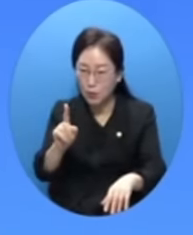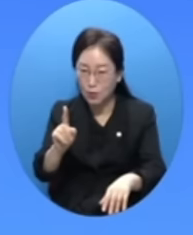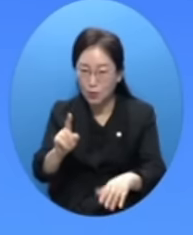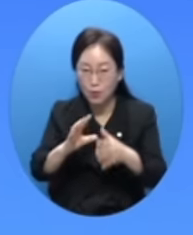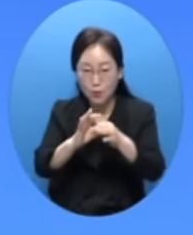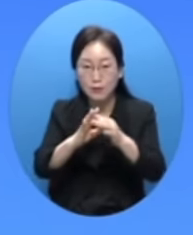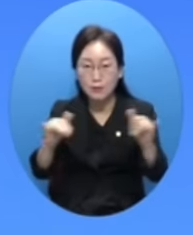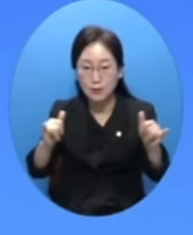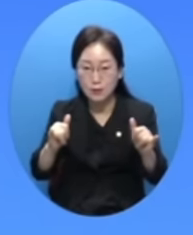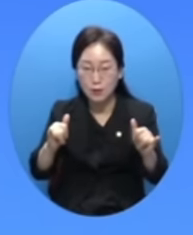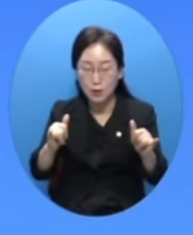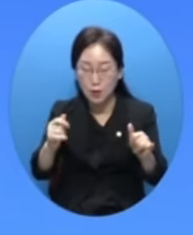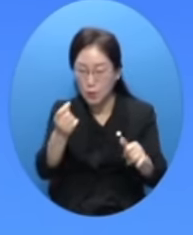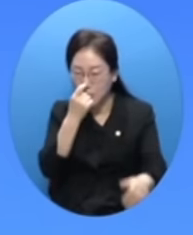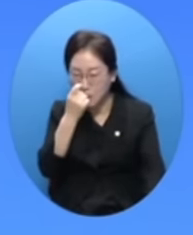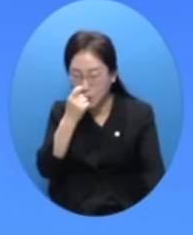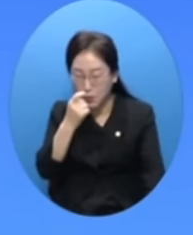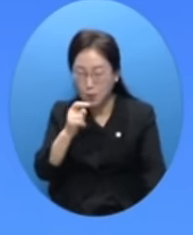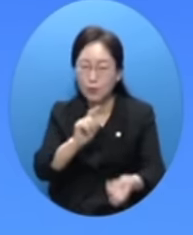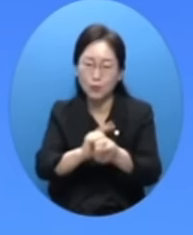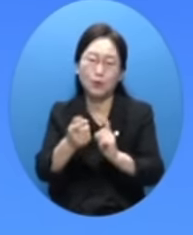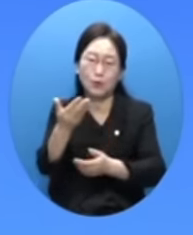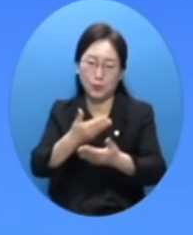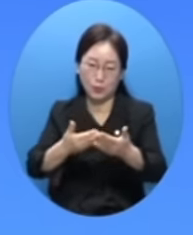많은 영향을 받게 됩니다.